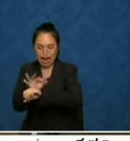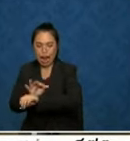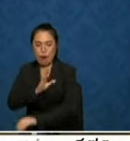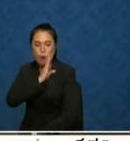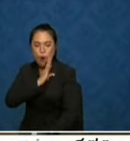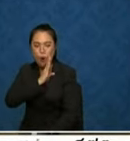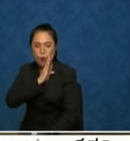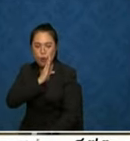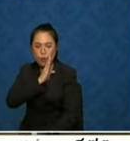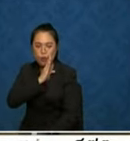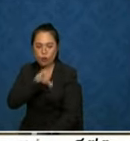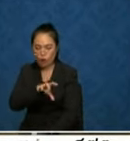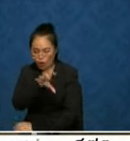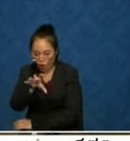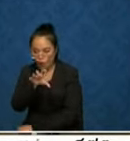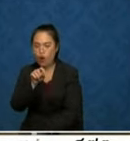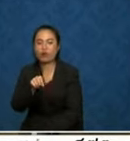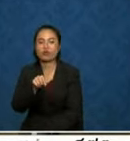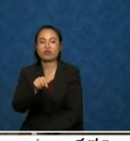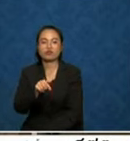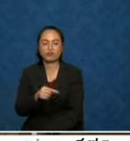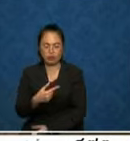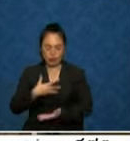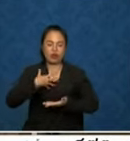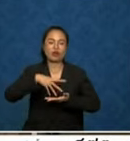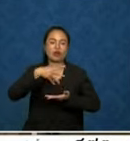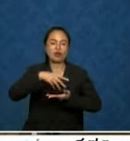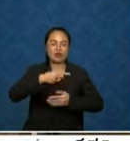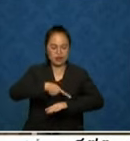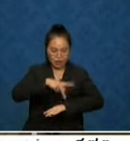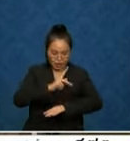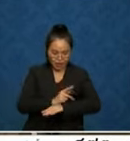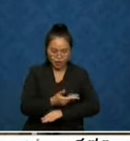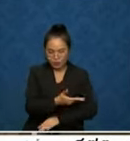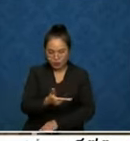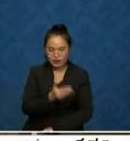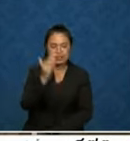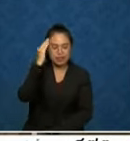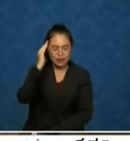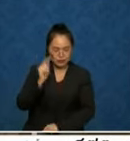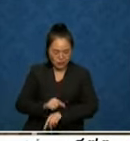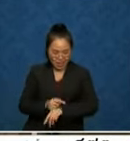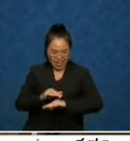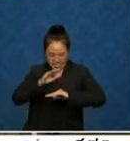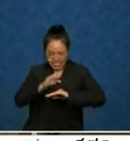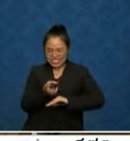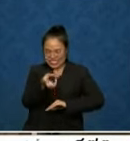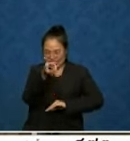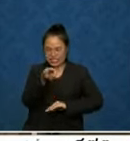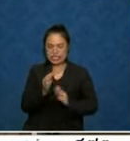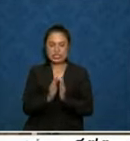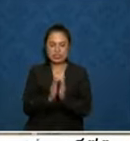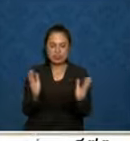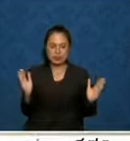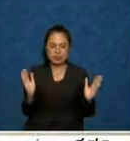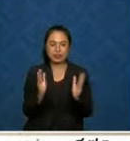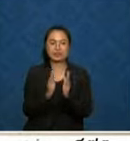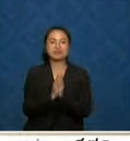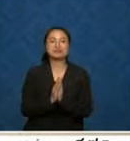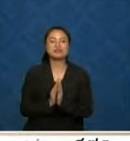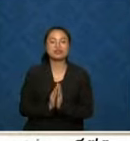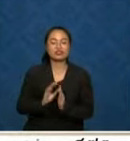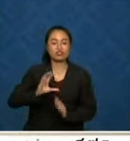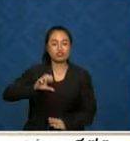แหละครับกับผมขอกราบเรียนและขอขอบคุณท่านประธานครับที่ให้โอกาสผมเลยไปนิดเดียวครับขอบคุณครับ ต่อไปนะครับ2ท่าน